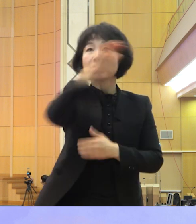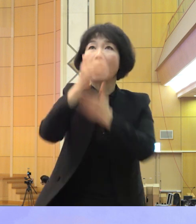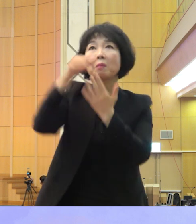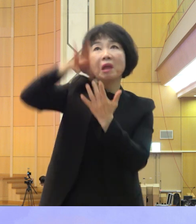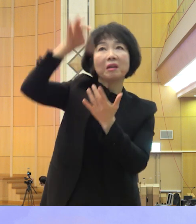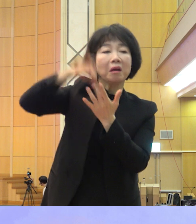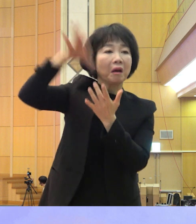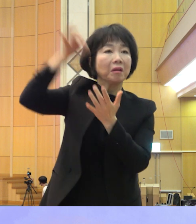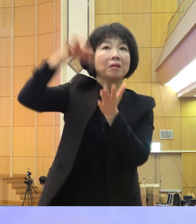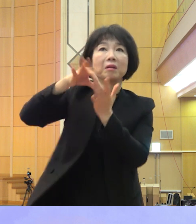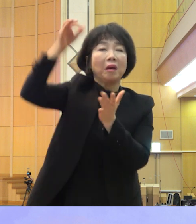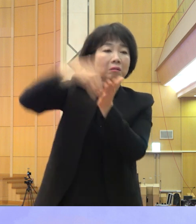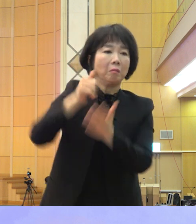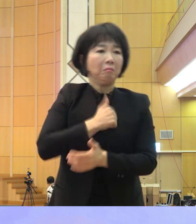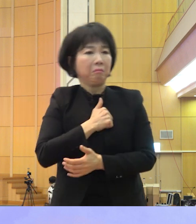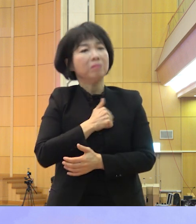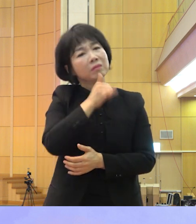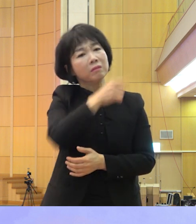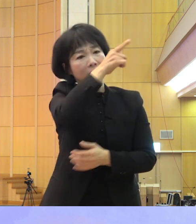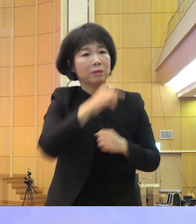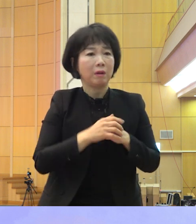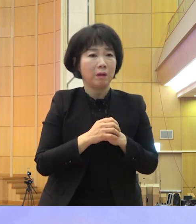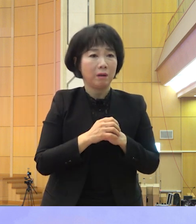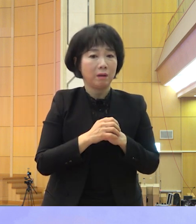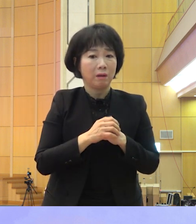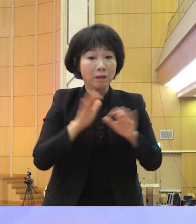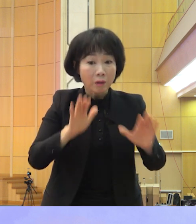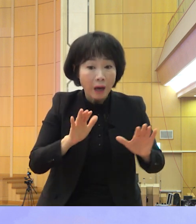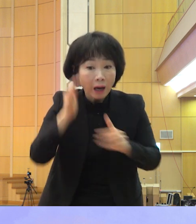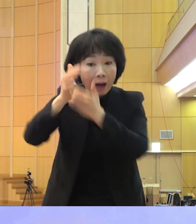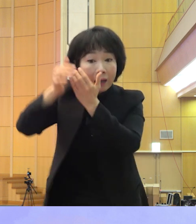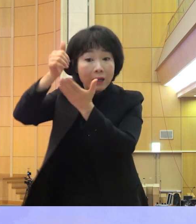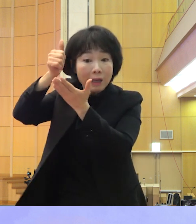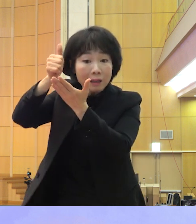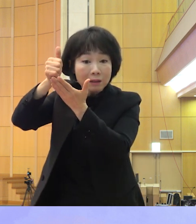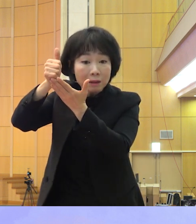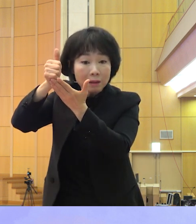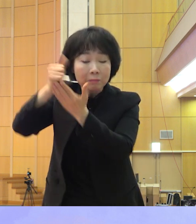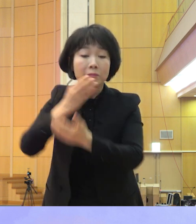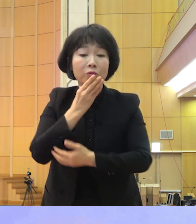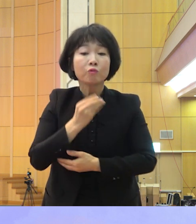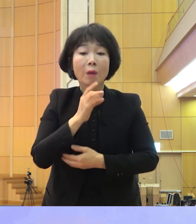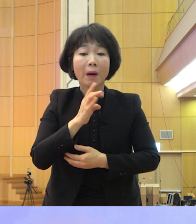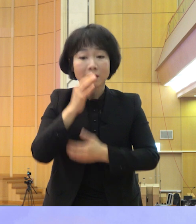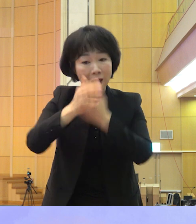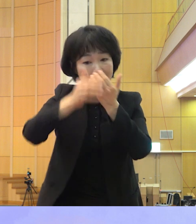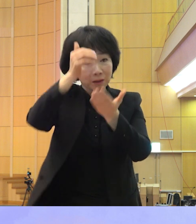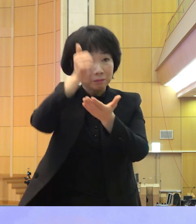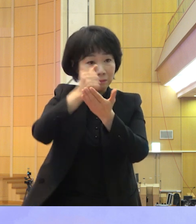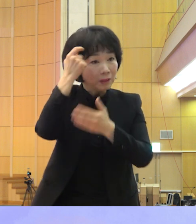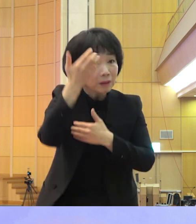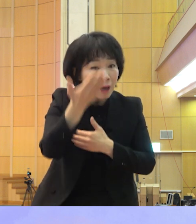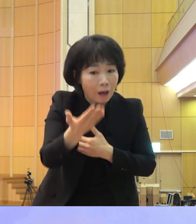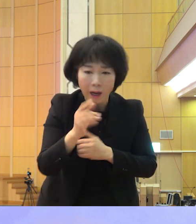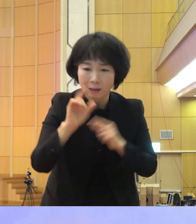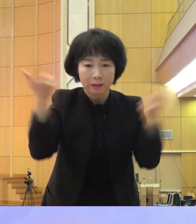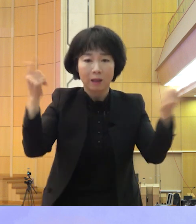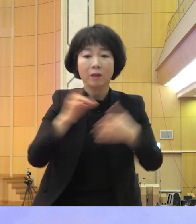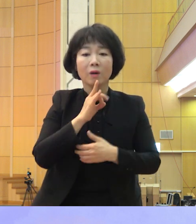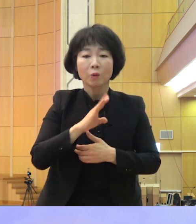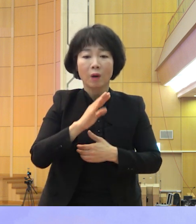지금 그런데 하나님 말씀이 뭐라고 했습니까? 하나님이 유대인의 하나님만 되냐?